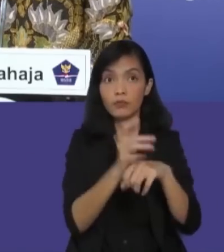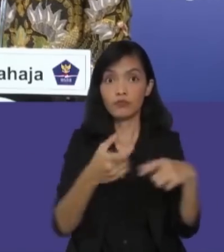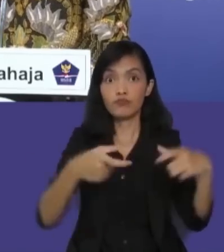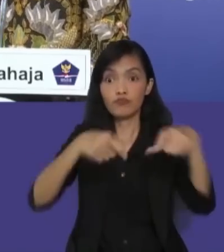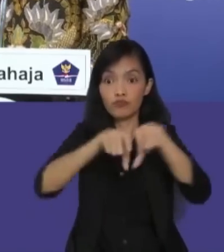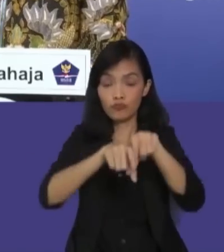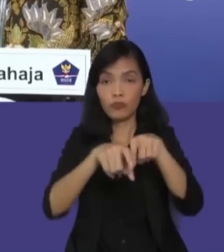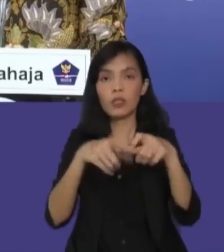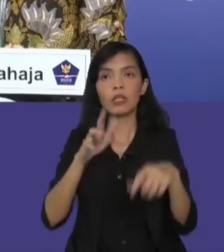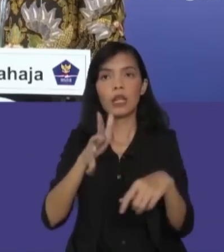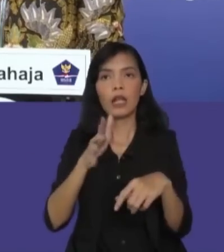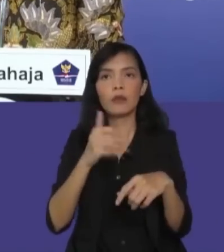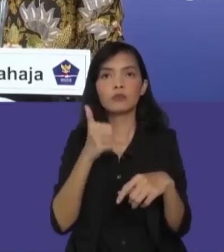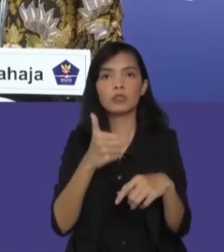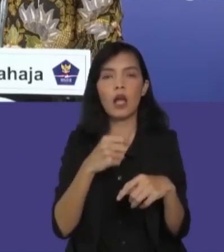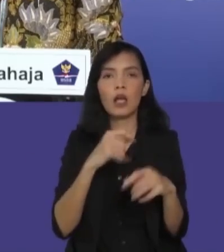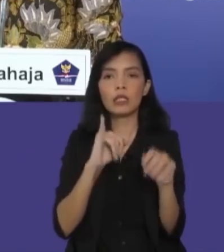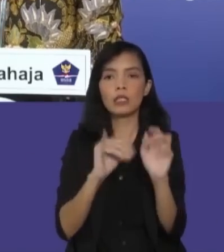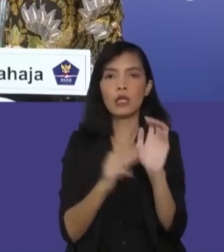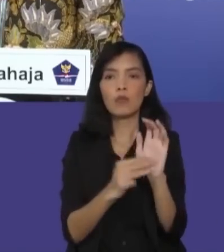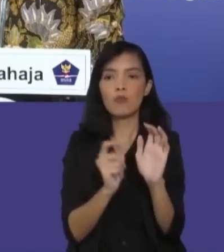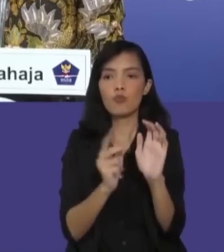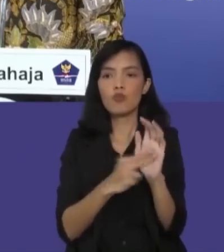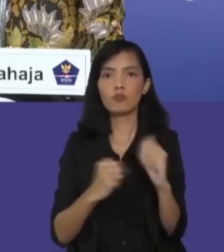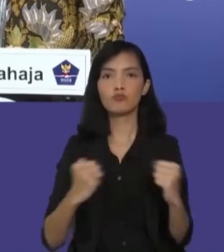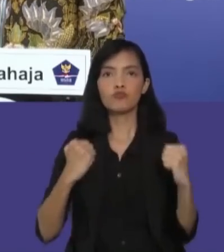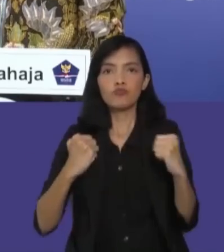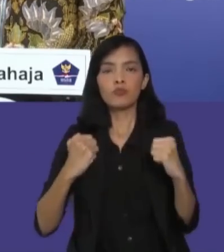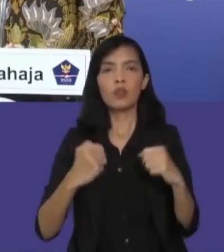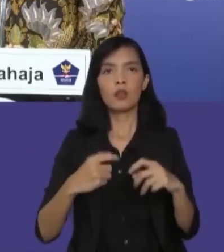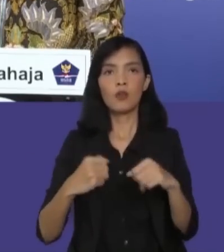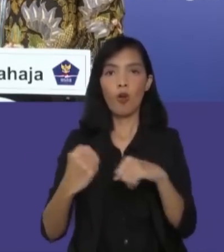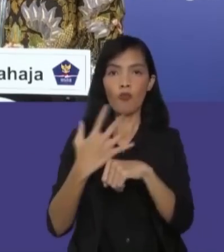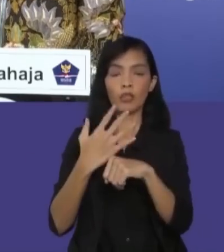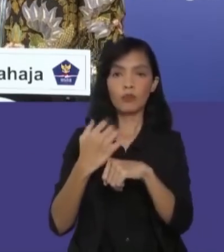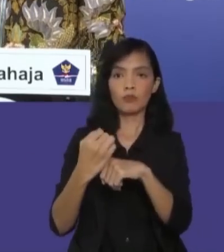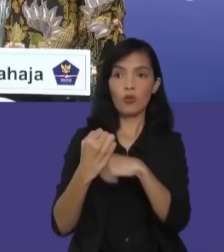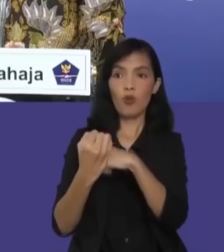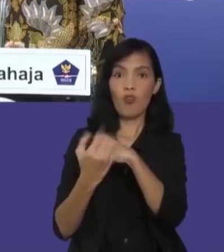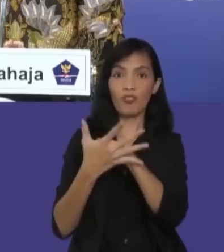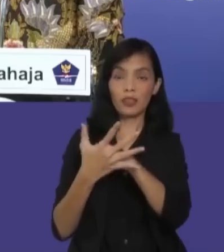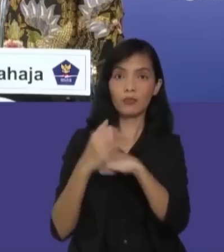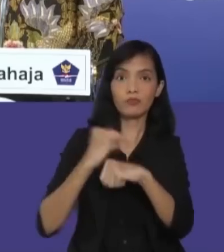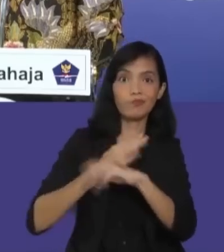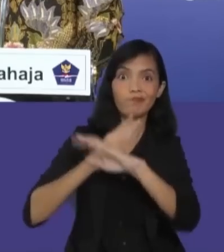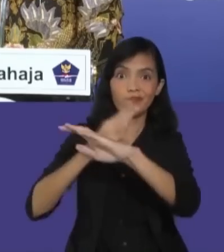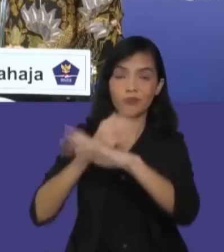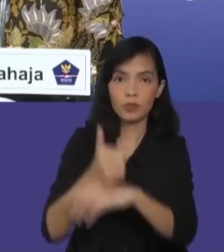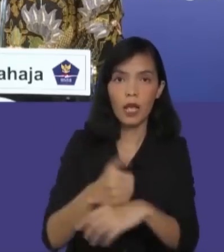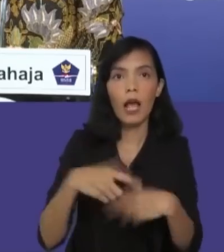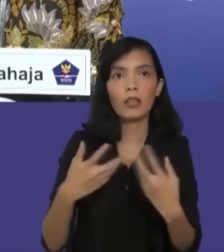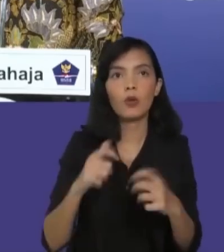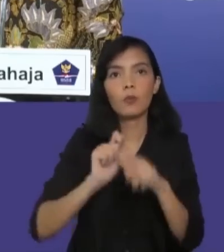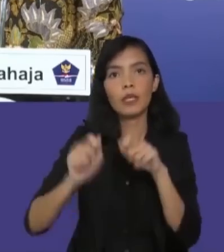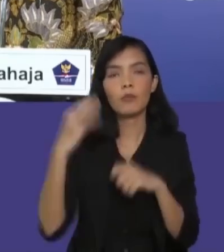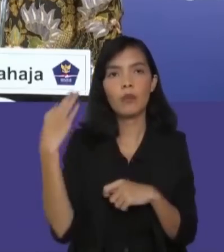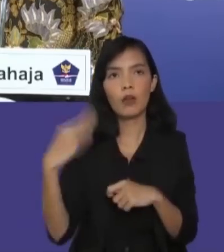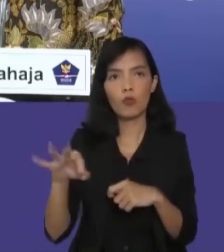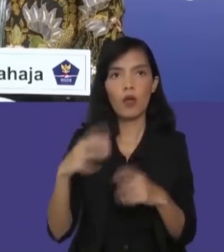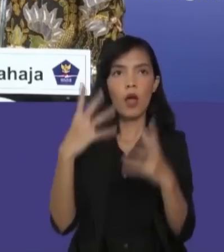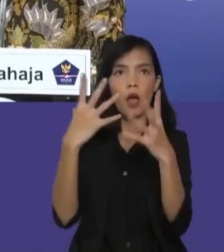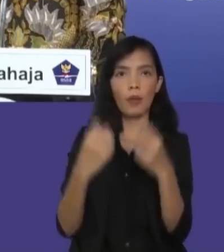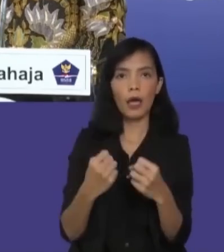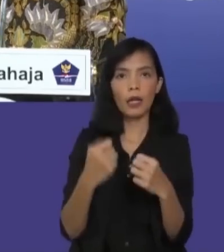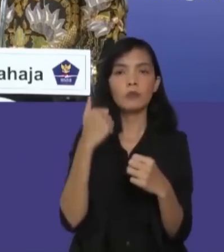untuk paling tidak meningkatkan daya tahan terhadap COVID-19, ataupun kemudian menghasilkan suplemen baru yang